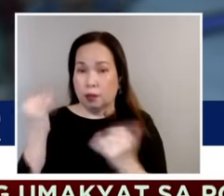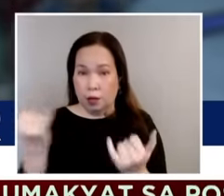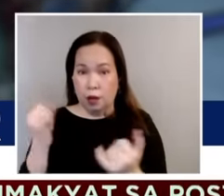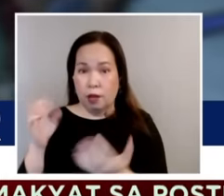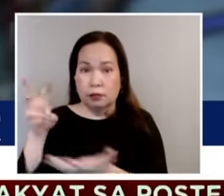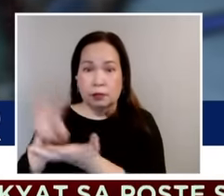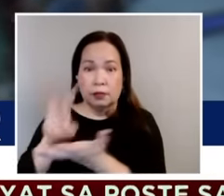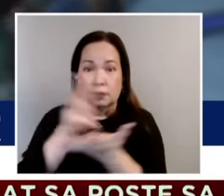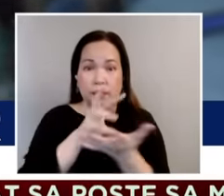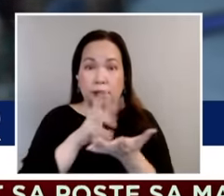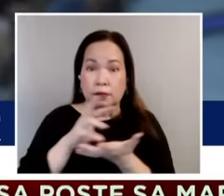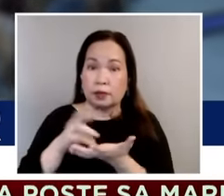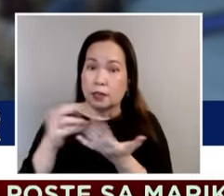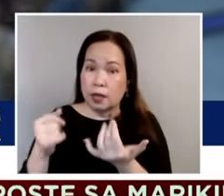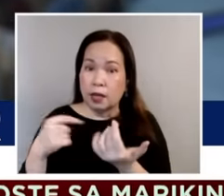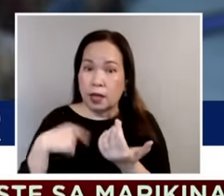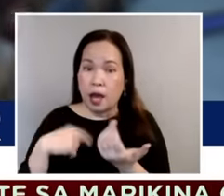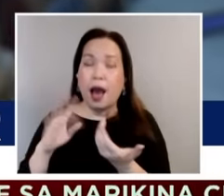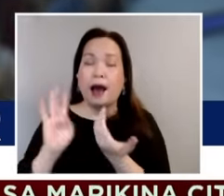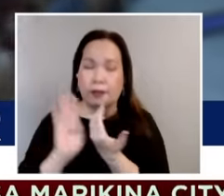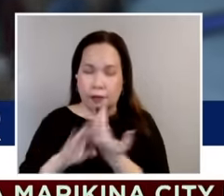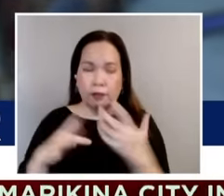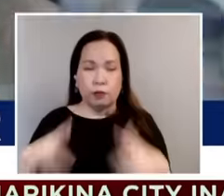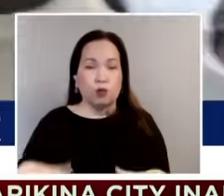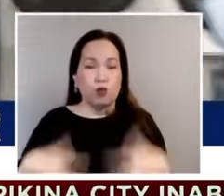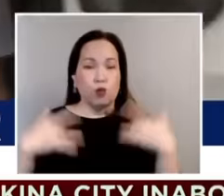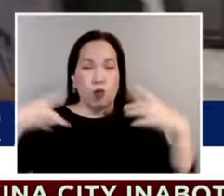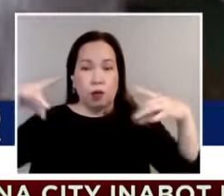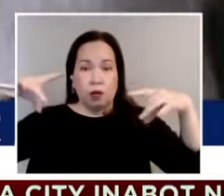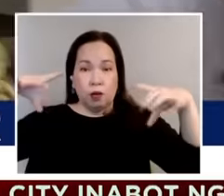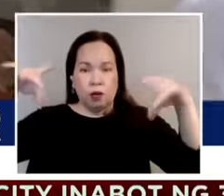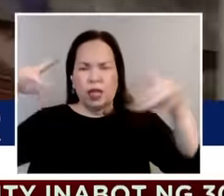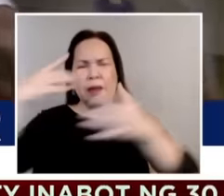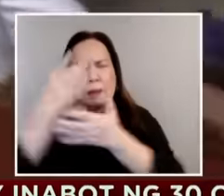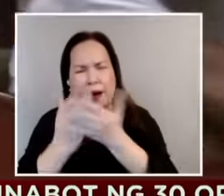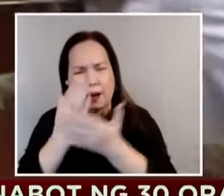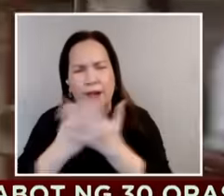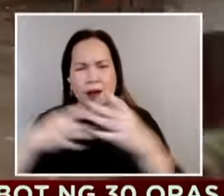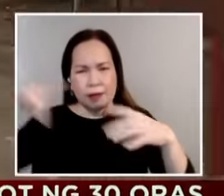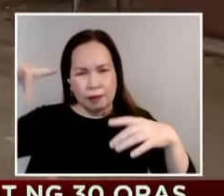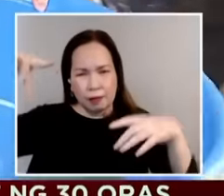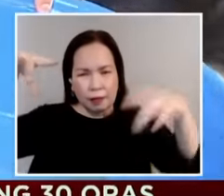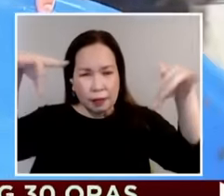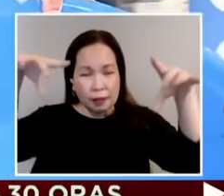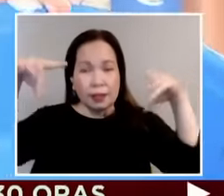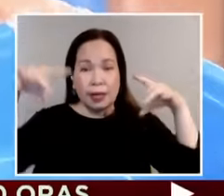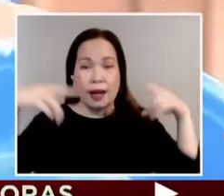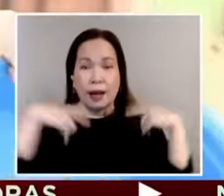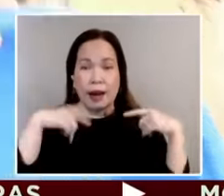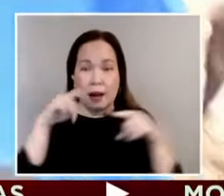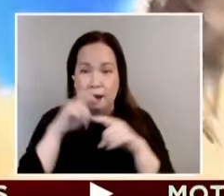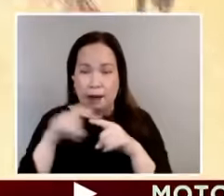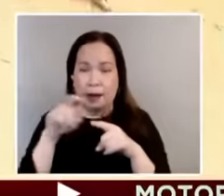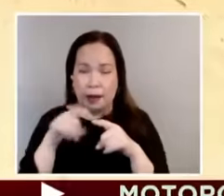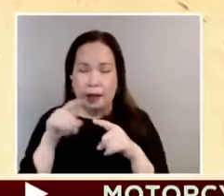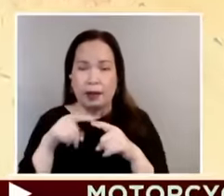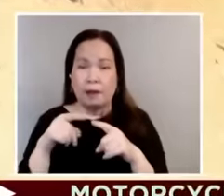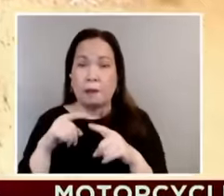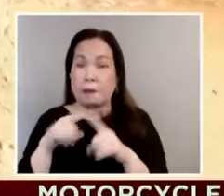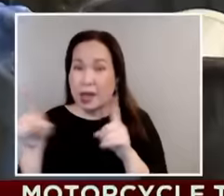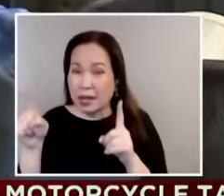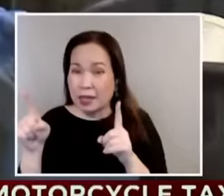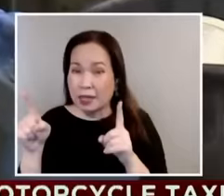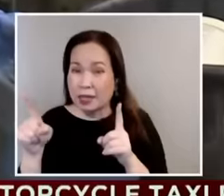Samar ay napailawan na o may mga bahagi na ng mga bayan ang napailawan na maliban na lang